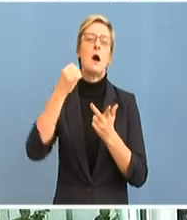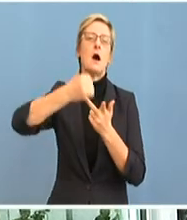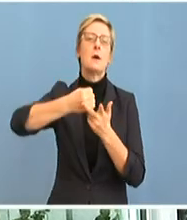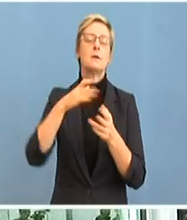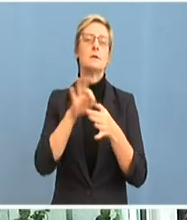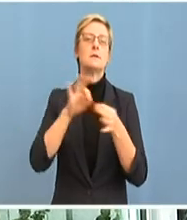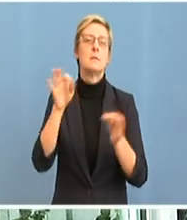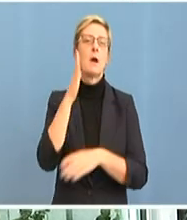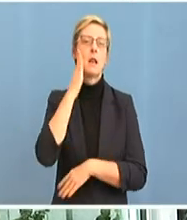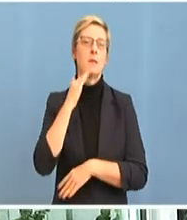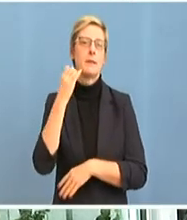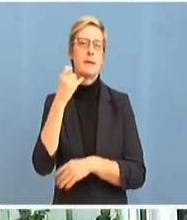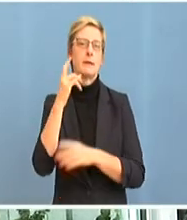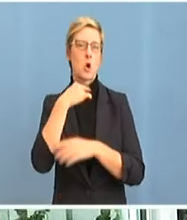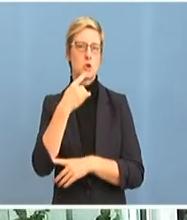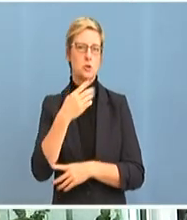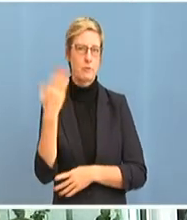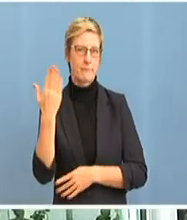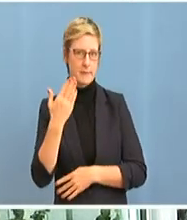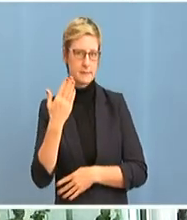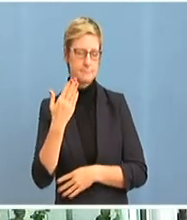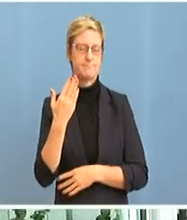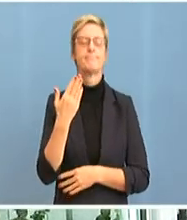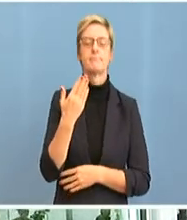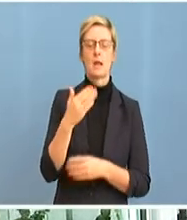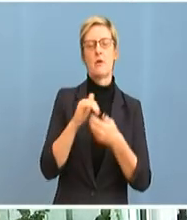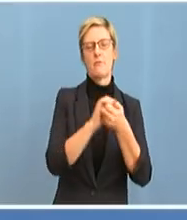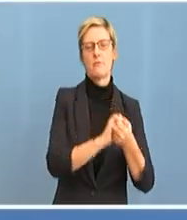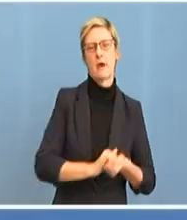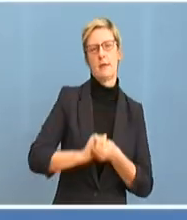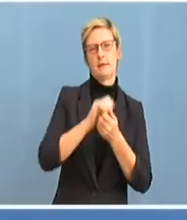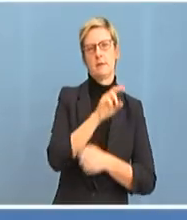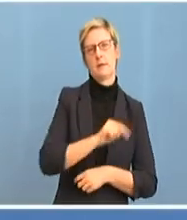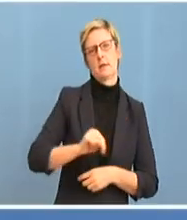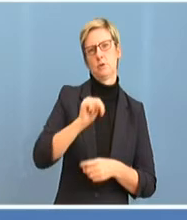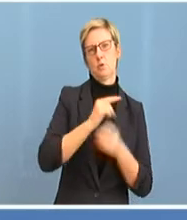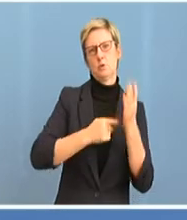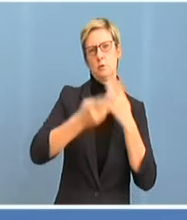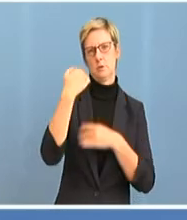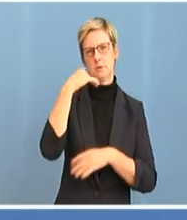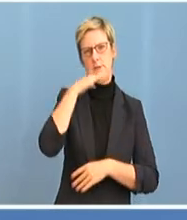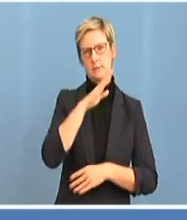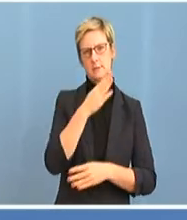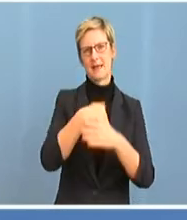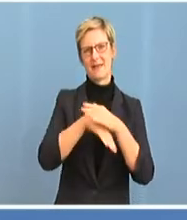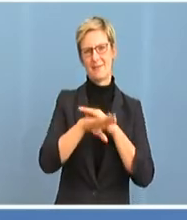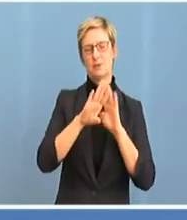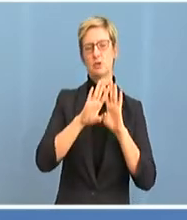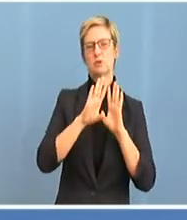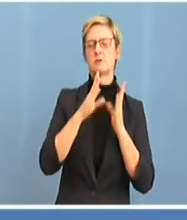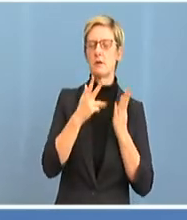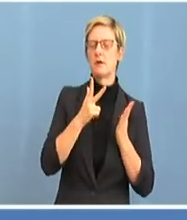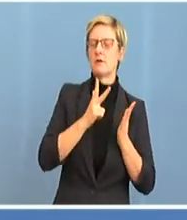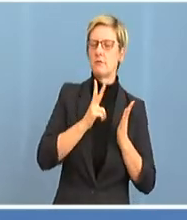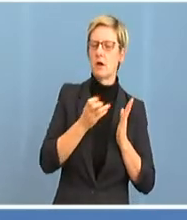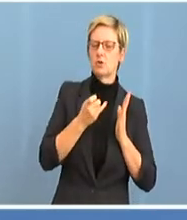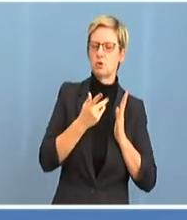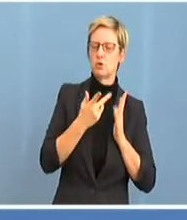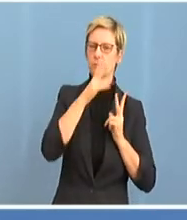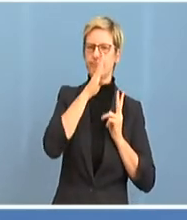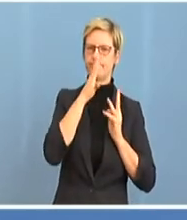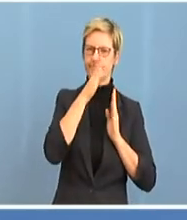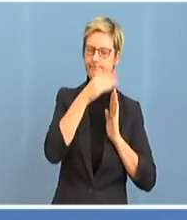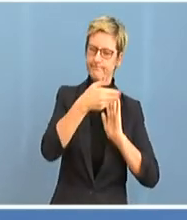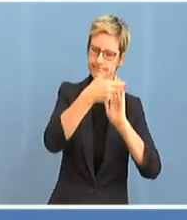Libyen zu machen. Die Vereinten Nationen haben am Samstag einen umfassenden und, wie wir finden, transparenten Fahrplan für